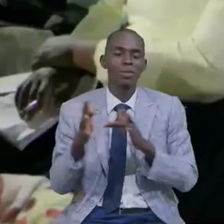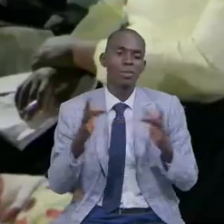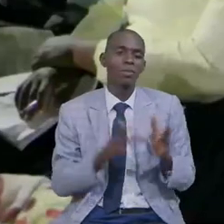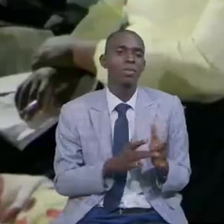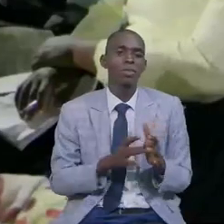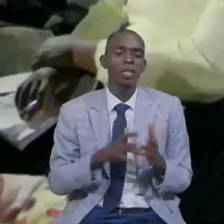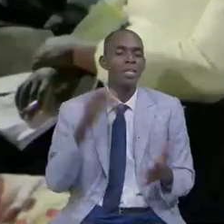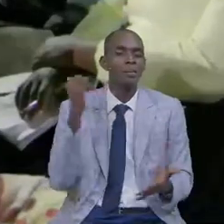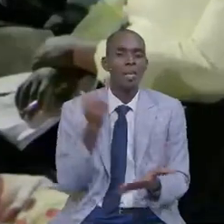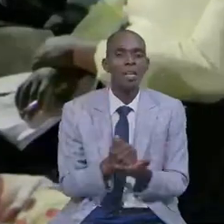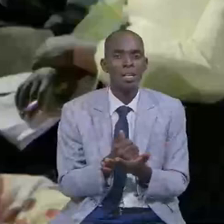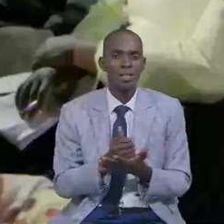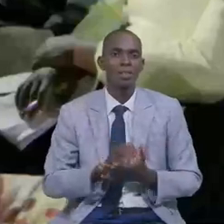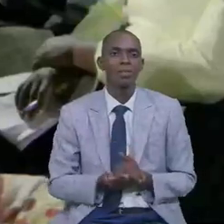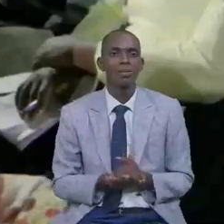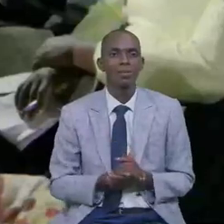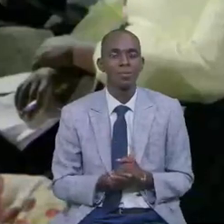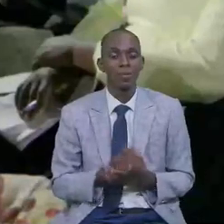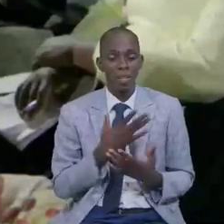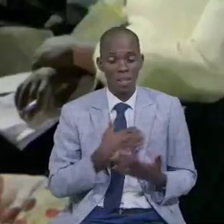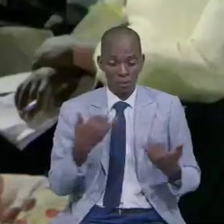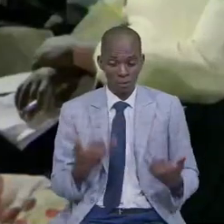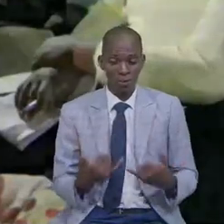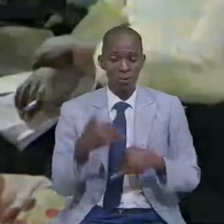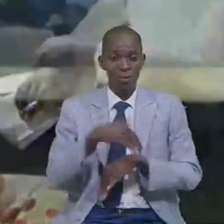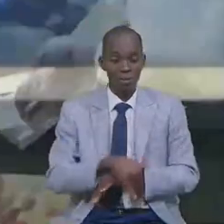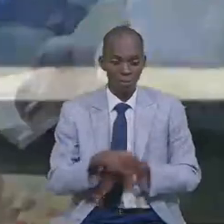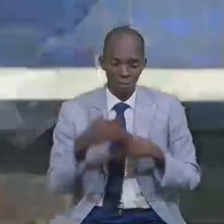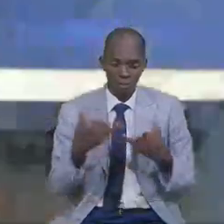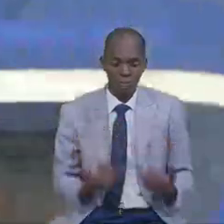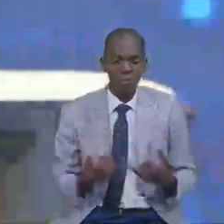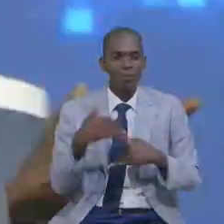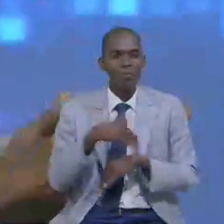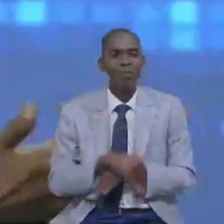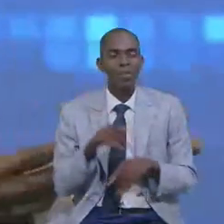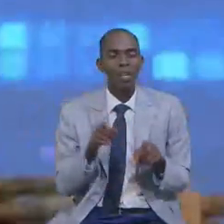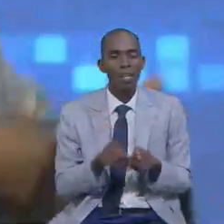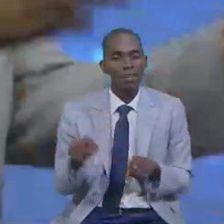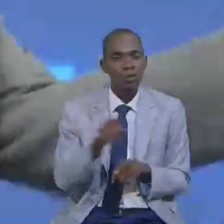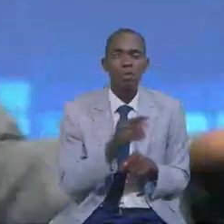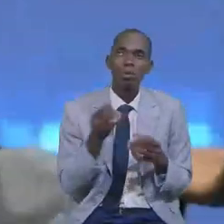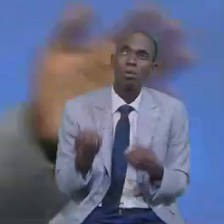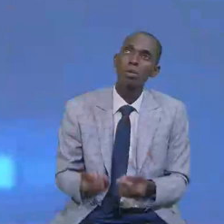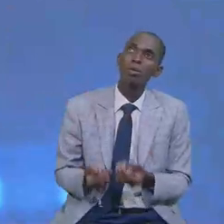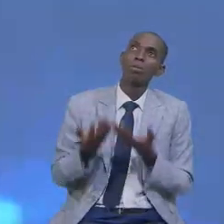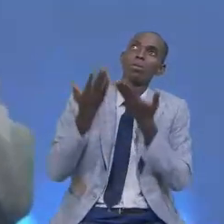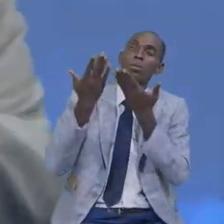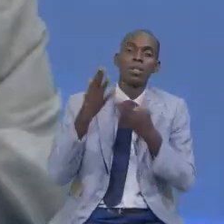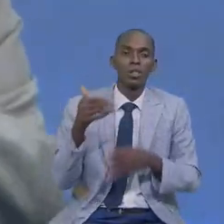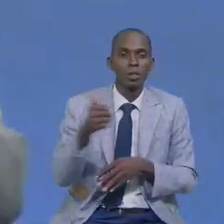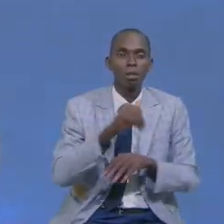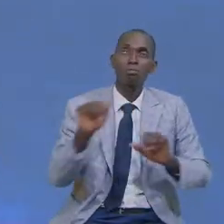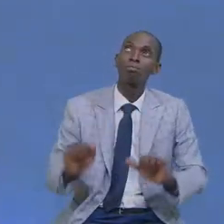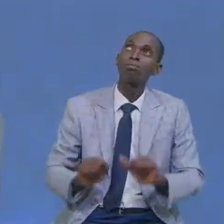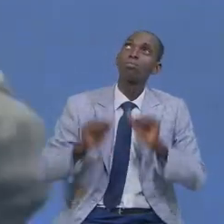Amen. Et ce soir, comme tu te donnes et tu abandonnes